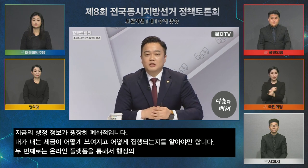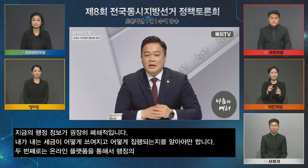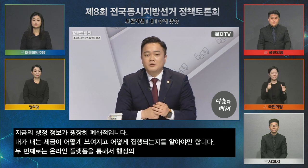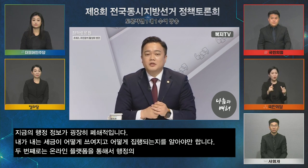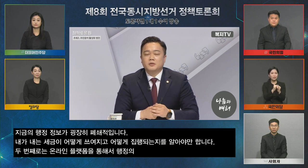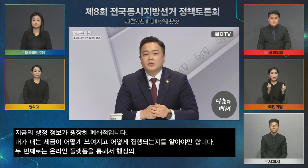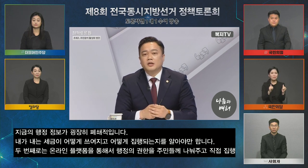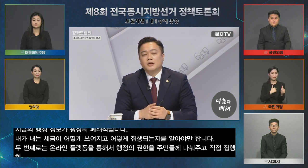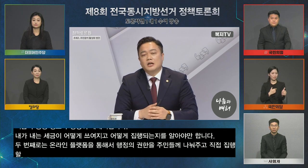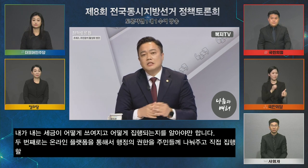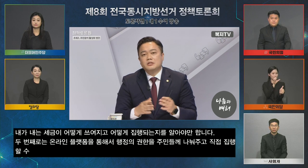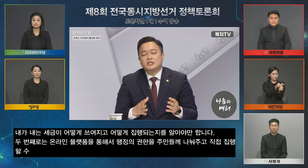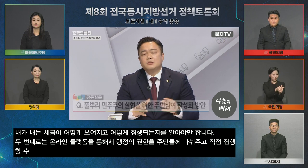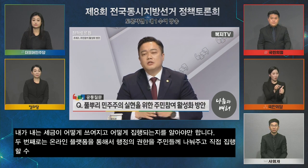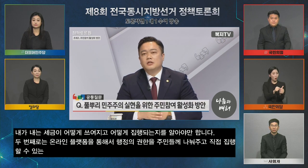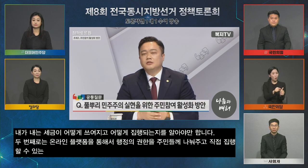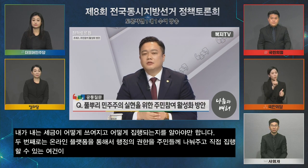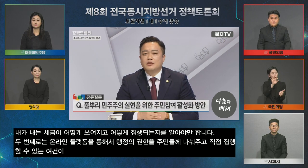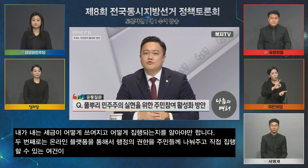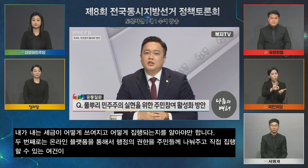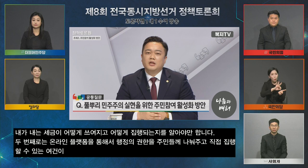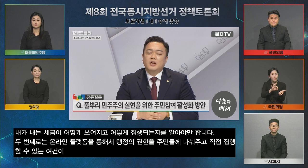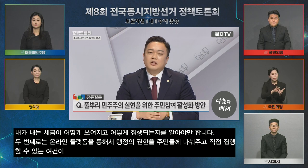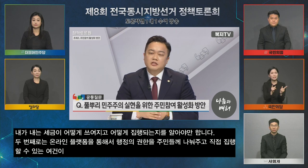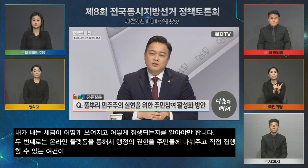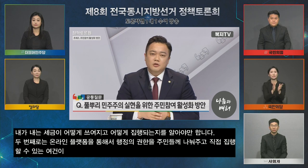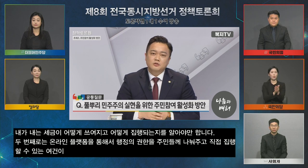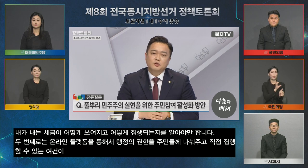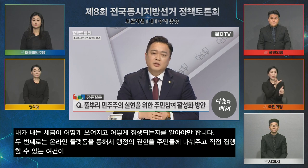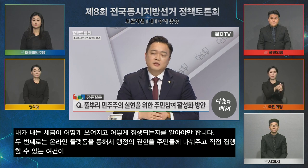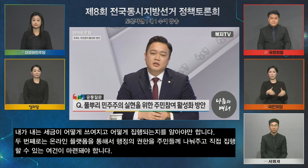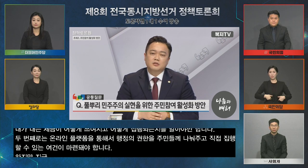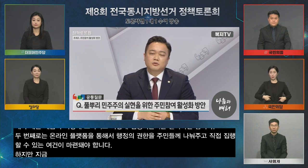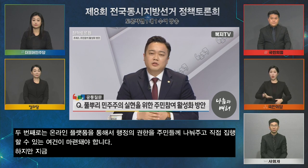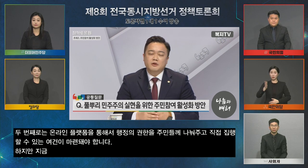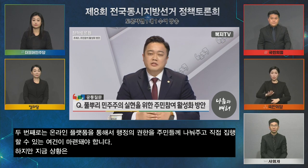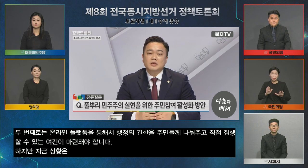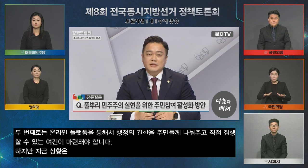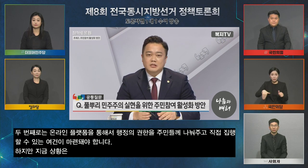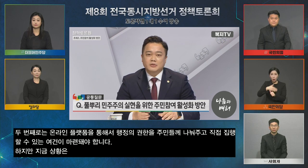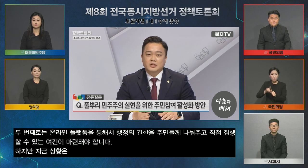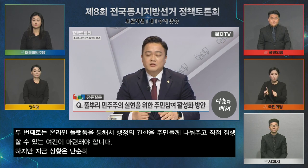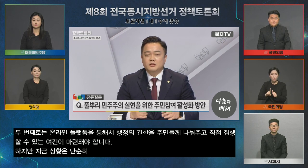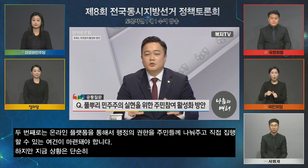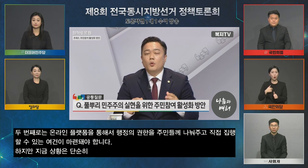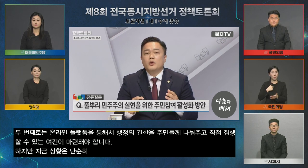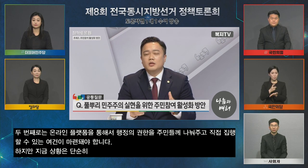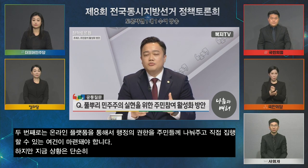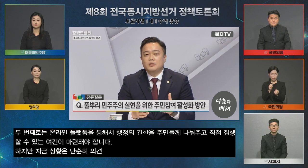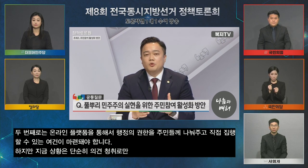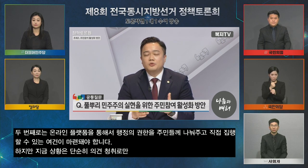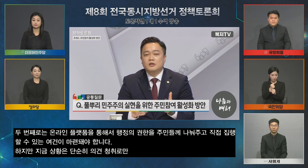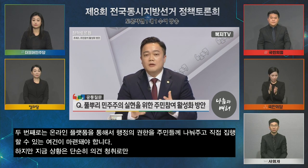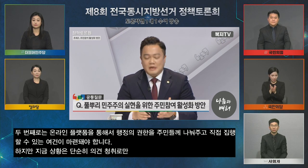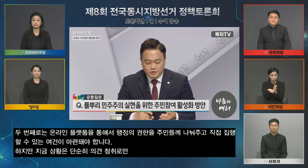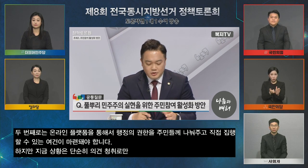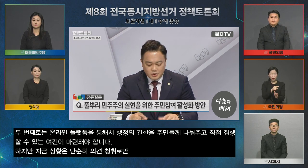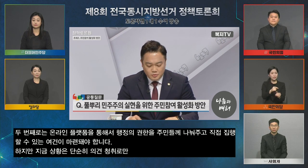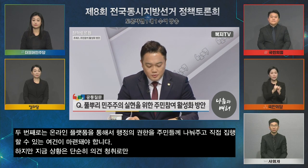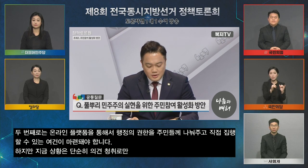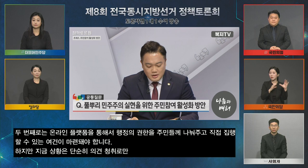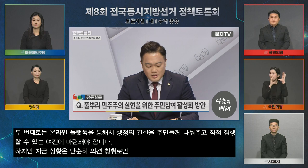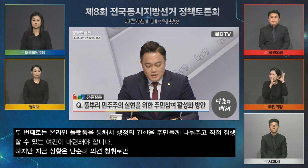수 있는 여건이 마련돼야 됩니다. 하지만 지금 상황은 단순히 의견 청취로만 끝나는 것들이 굉장히 많습니다. 그래서 이런 온라인 플랫폼을